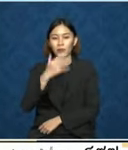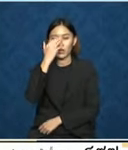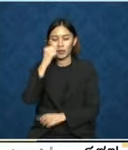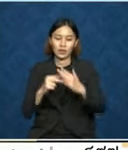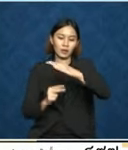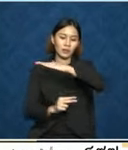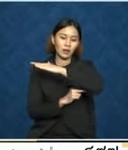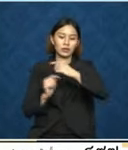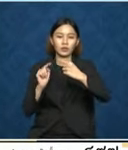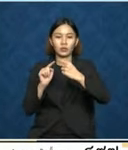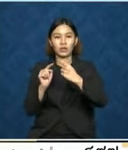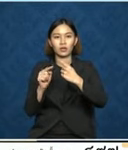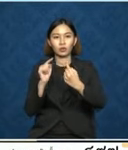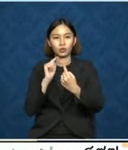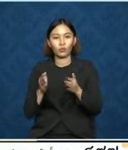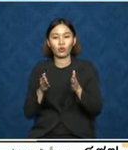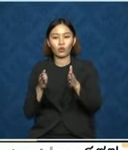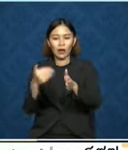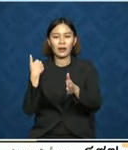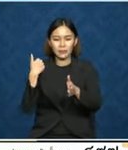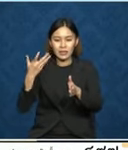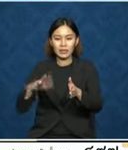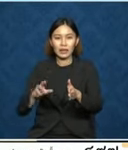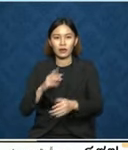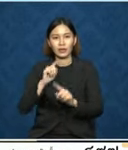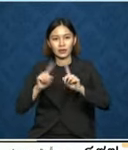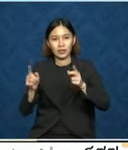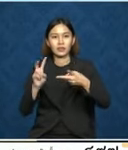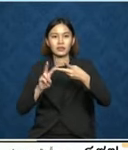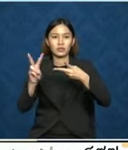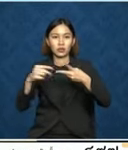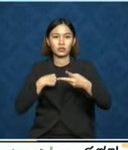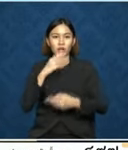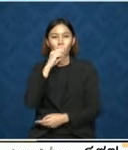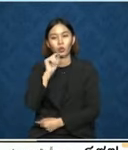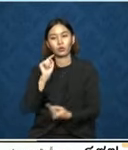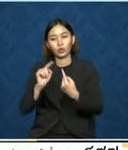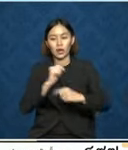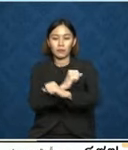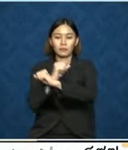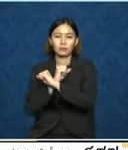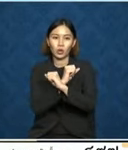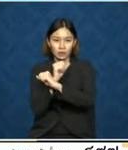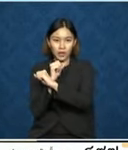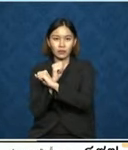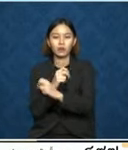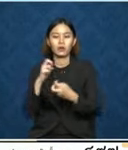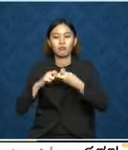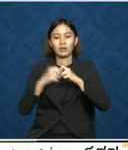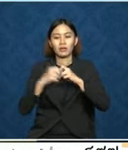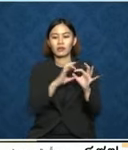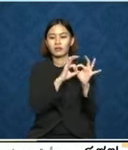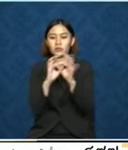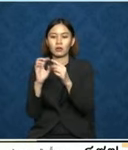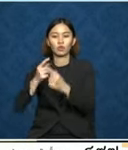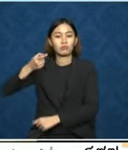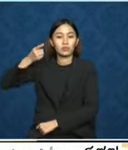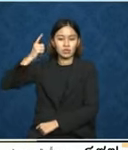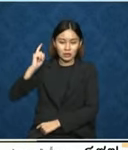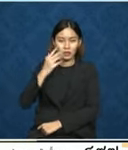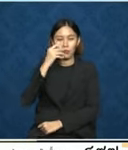ทางเดินลอยฟ้าทับทางเท้าที่มีอยู่เดิมแล้วหากแต่ประการที่ 2ที่ดิฉันจะพูดถึงคือเรื่องของความปลอดภัยค่ะซึ่งเป็นปัญหาต่อเนื่องมาจากความล่า